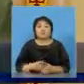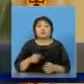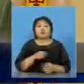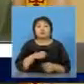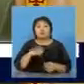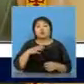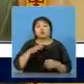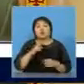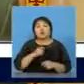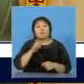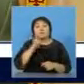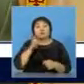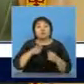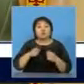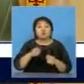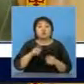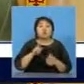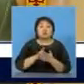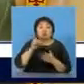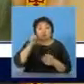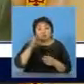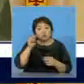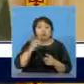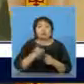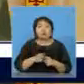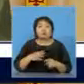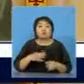үйрену керек, өзін-өзін басқару керек. Сондықтан мына бүгін